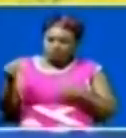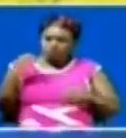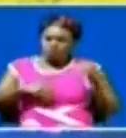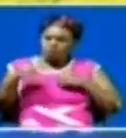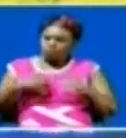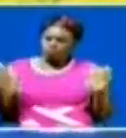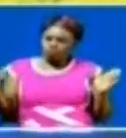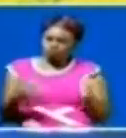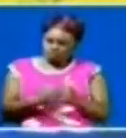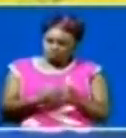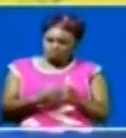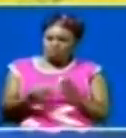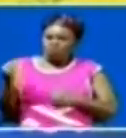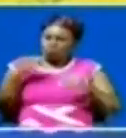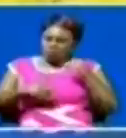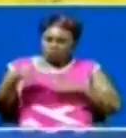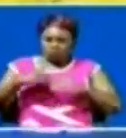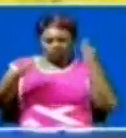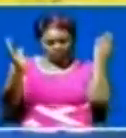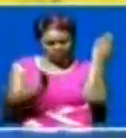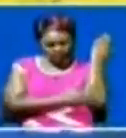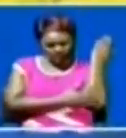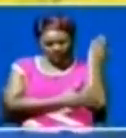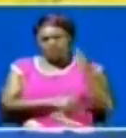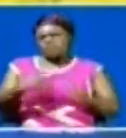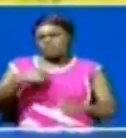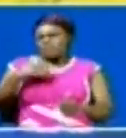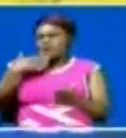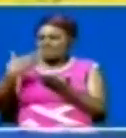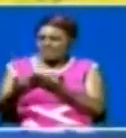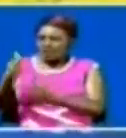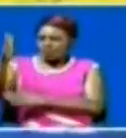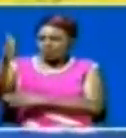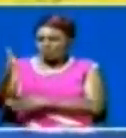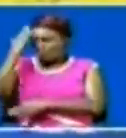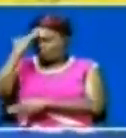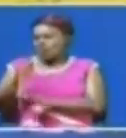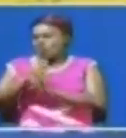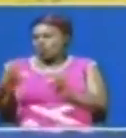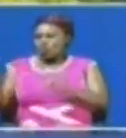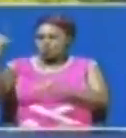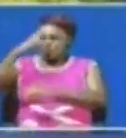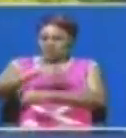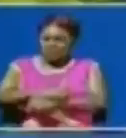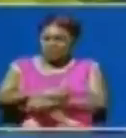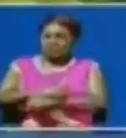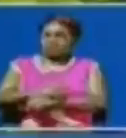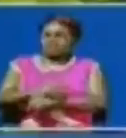ufisadi. Ufisadi ni mbaya. Na mimi nashukuru Mungu, hakuna siku